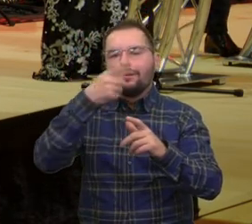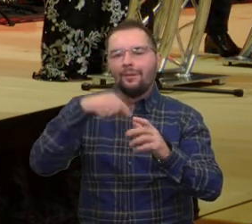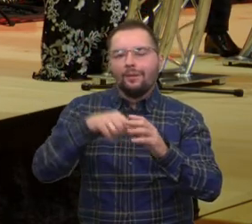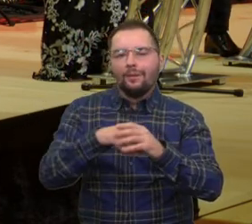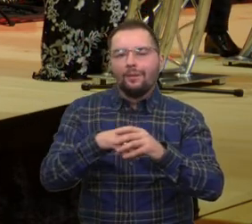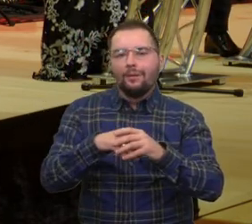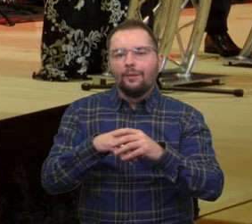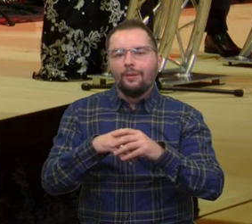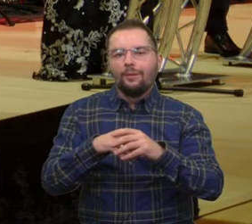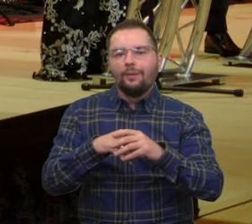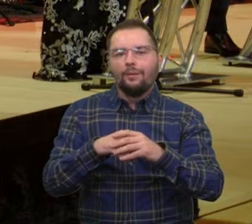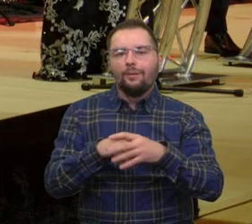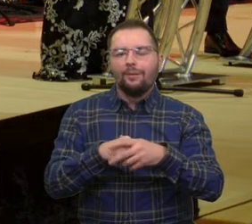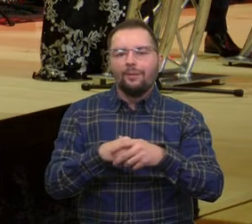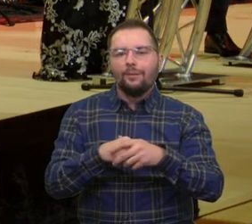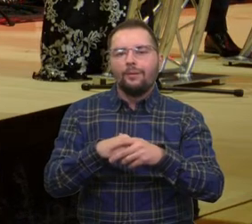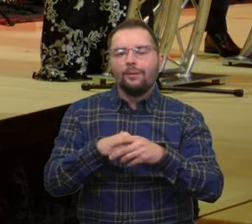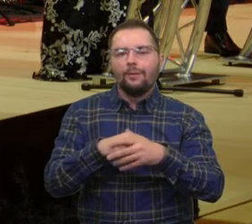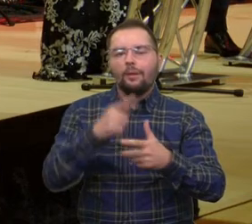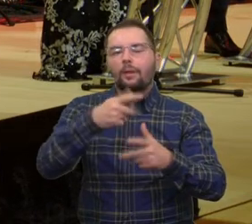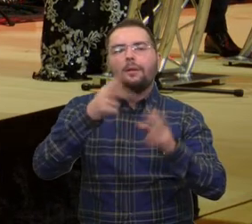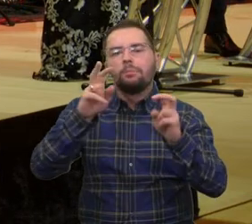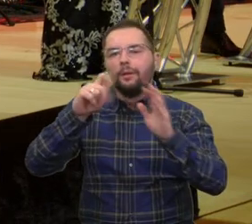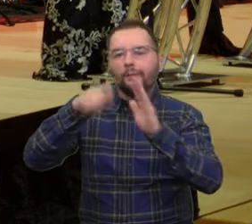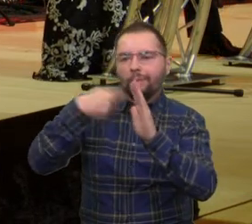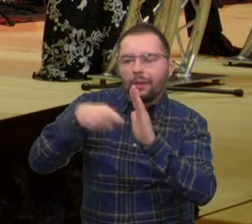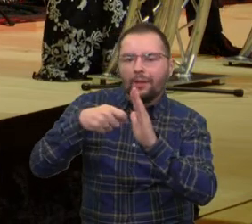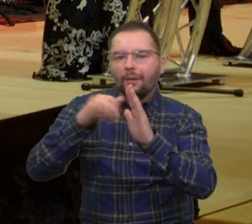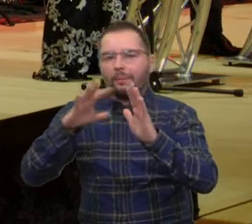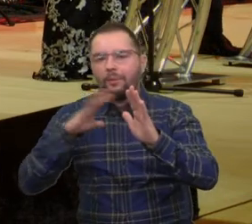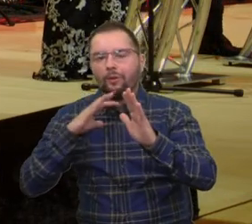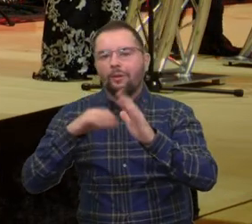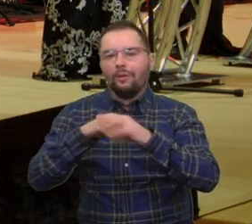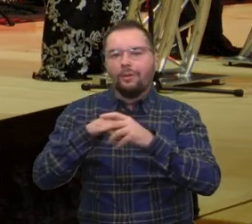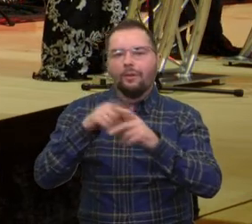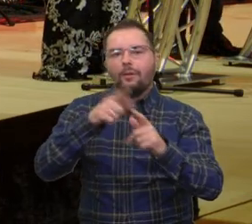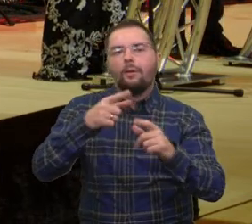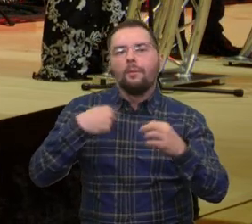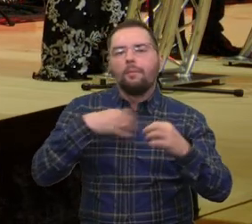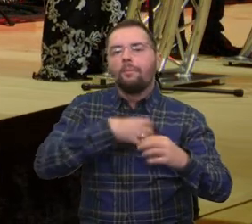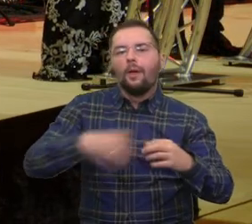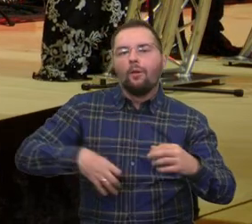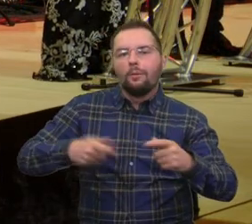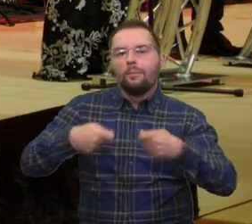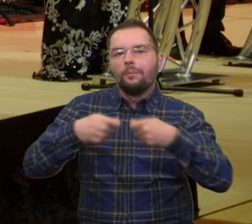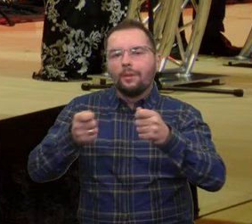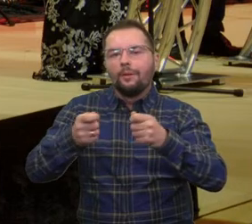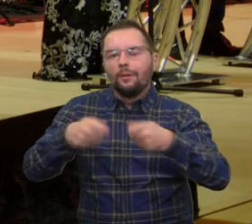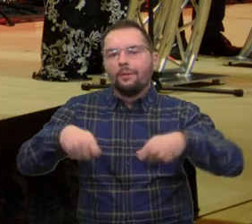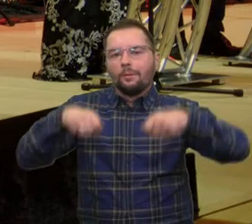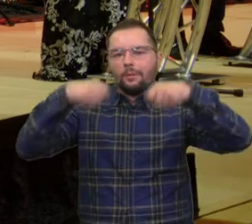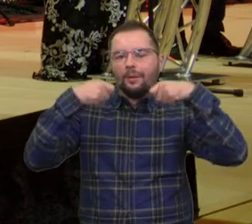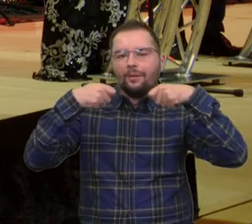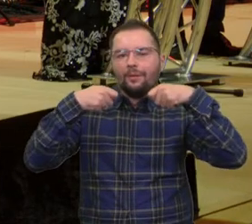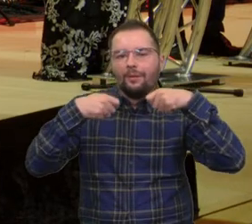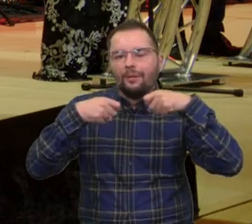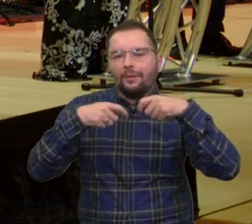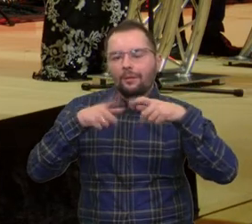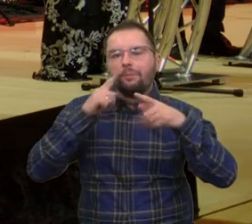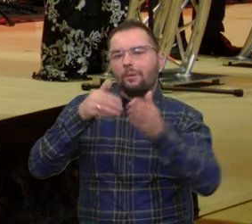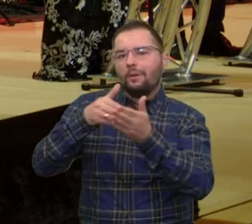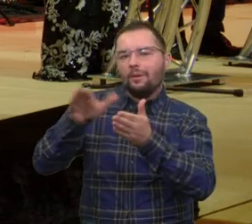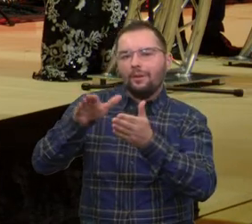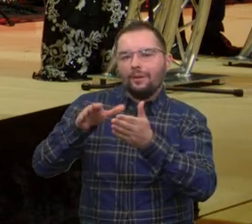To był taki właśnie fajny deal typu win-win, gdzie marszałek sprzedał nam szpital, pozbył się